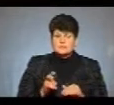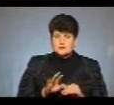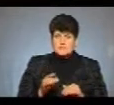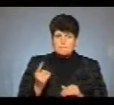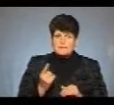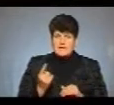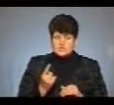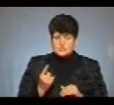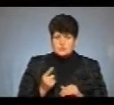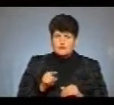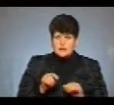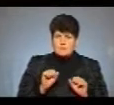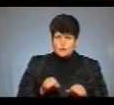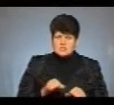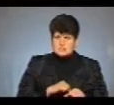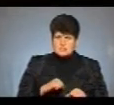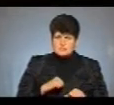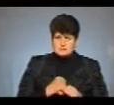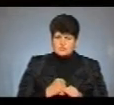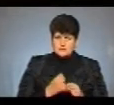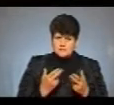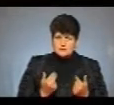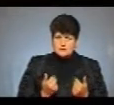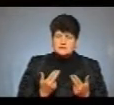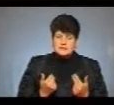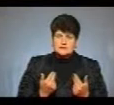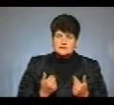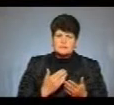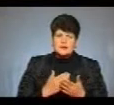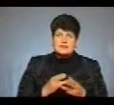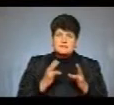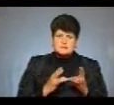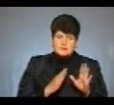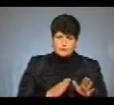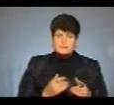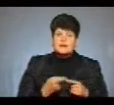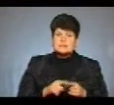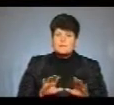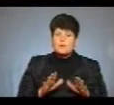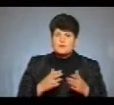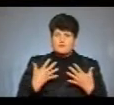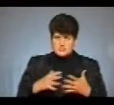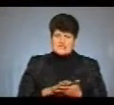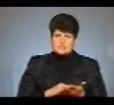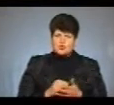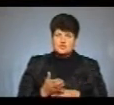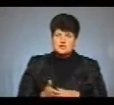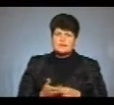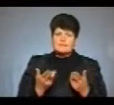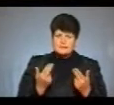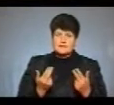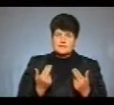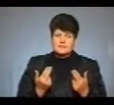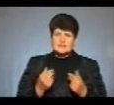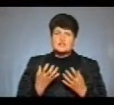перші. Тобто вони могли спрацювати, правильно? Звичайно, звичайно, вони несуть небезпеку. На даний момент, чи вони вже знешкоджені? Так, їх ще